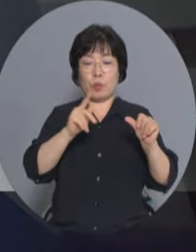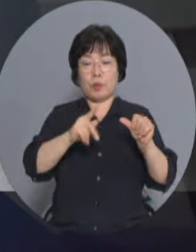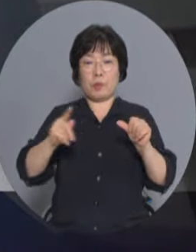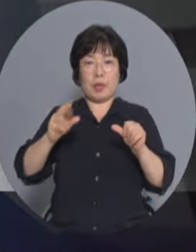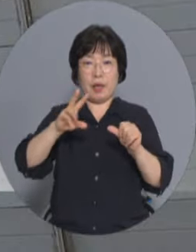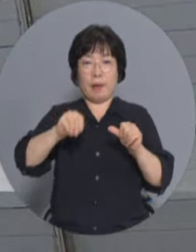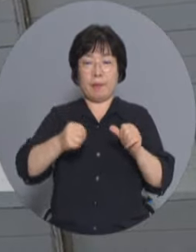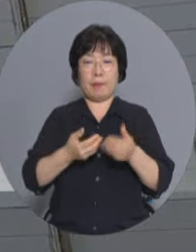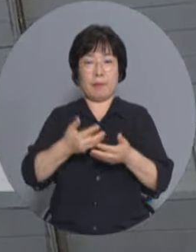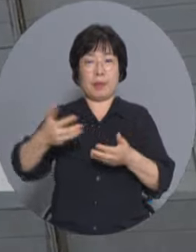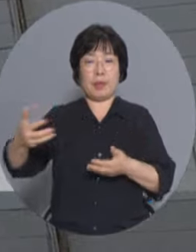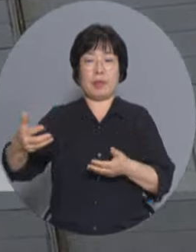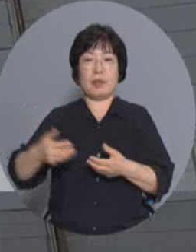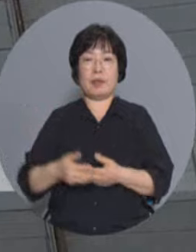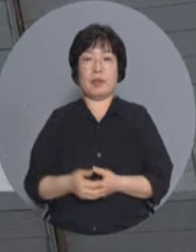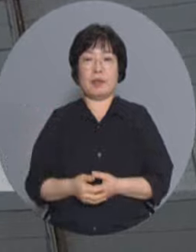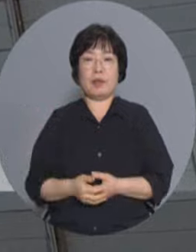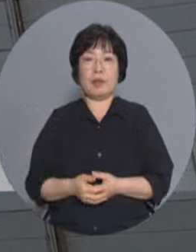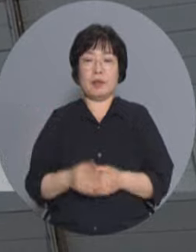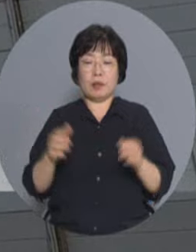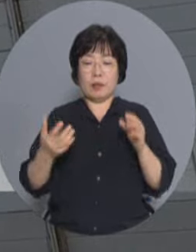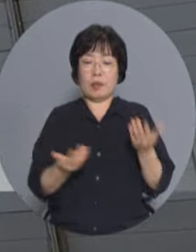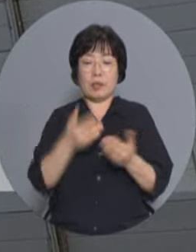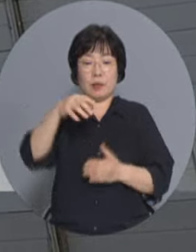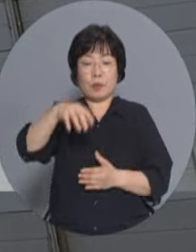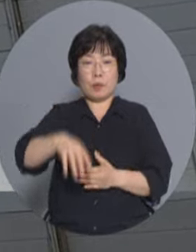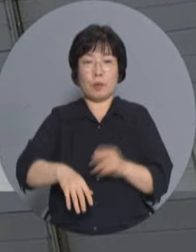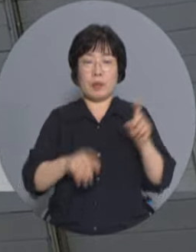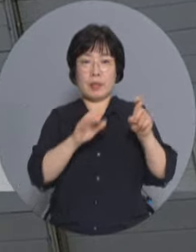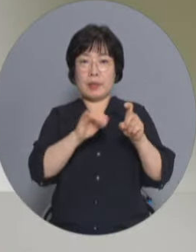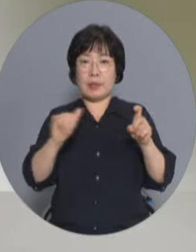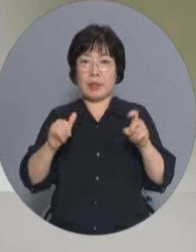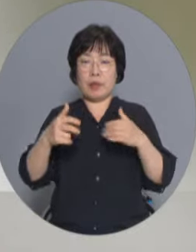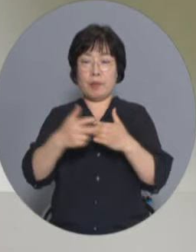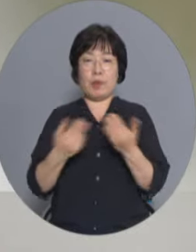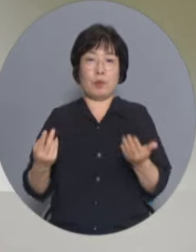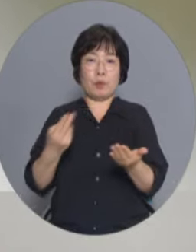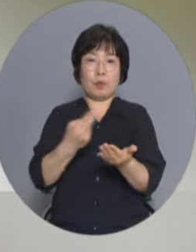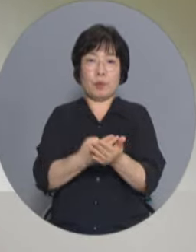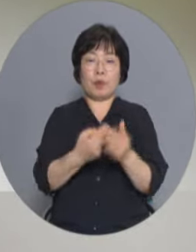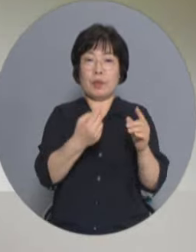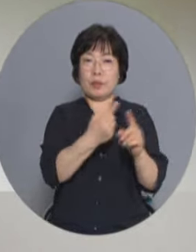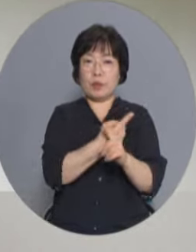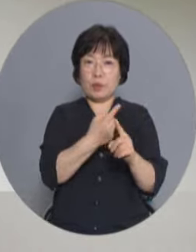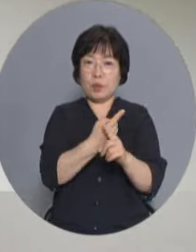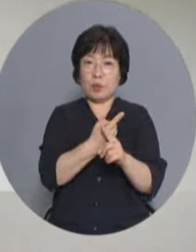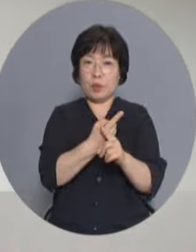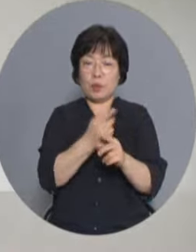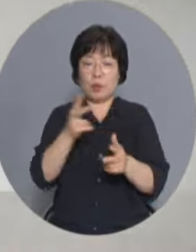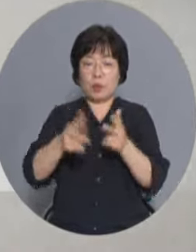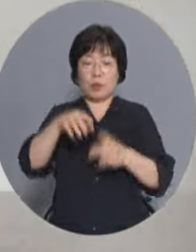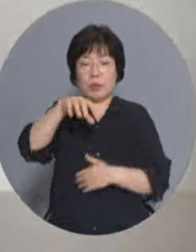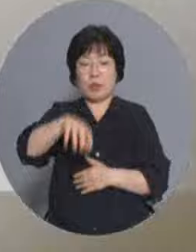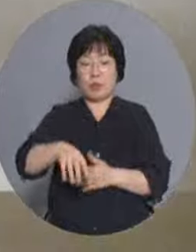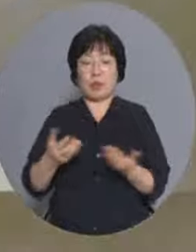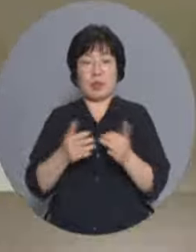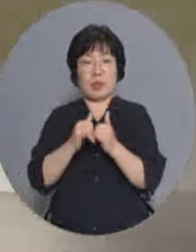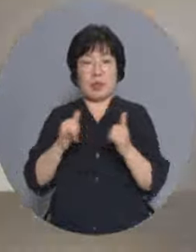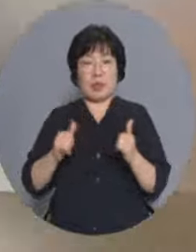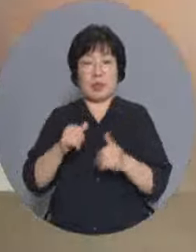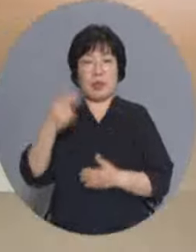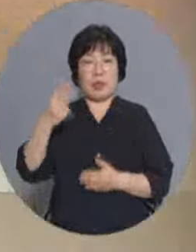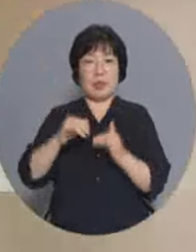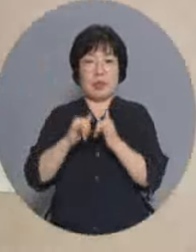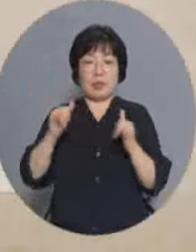정도가 노출됐습니다이 사고로 현장 작업자 10여명이 병원으로 이송돼 치료를 받고 있으며 인근